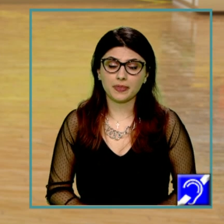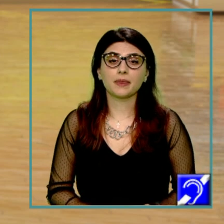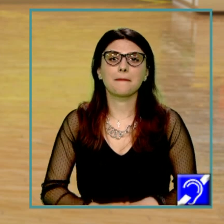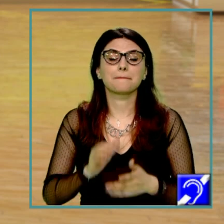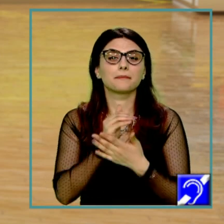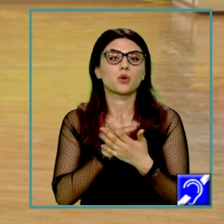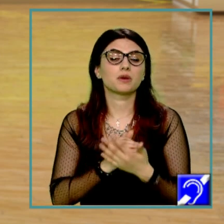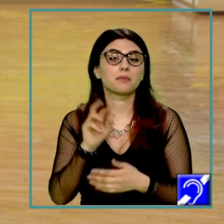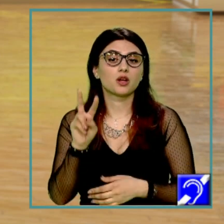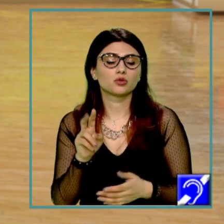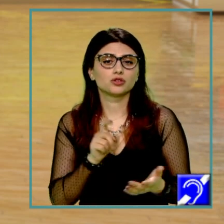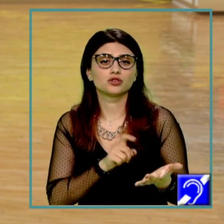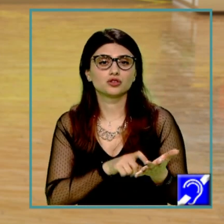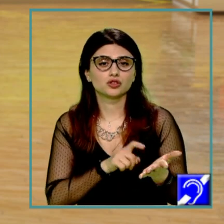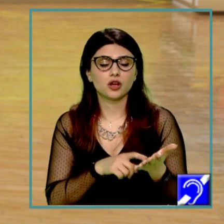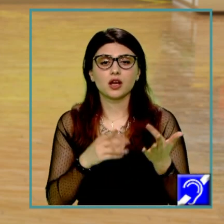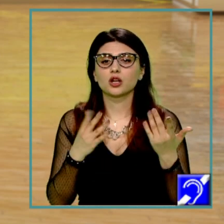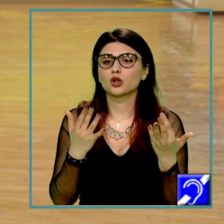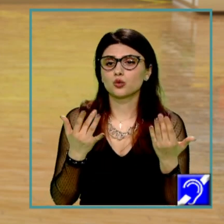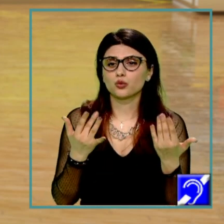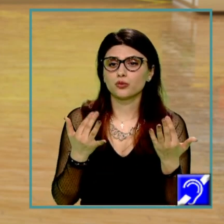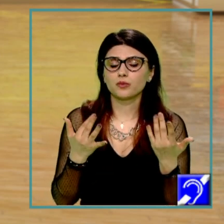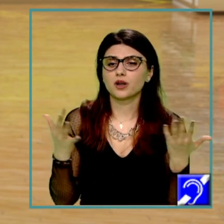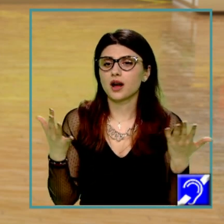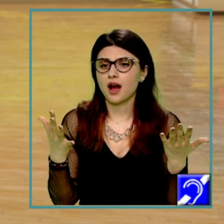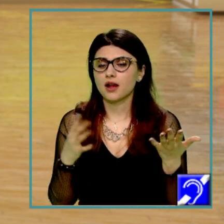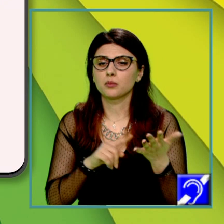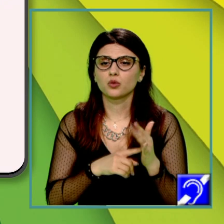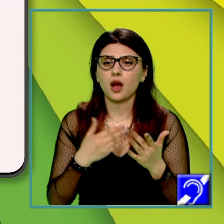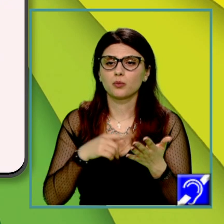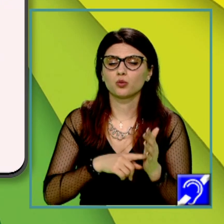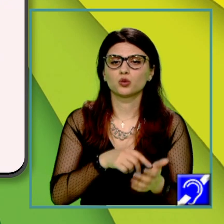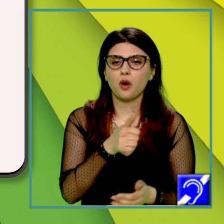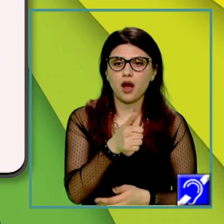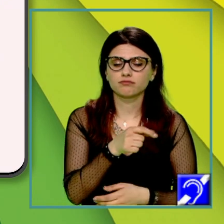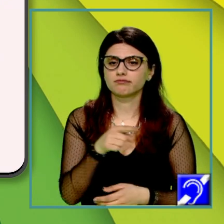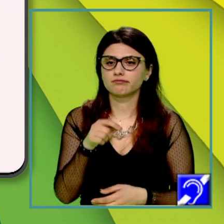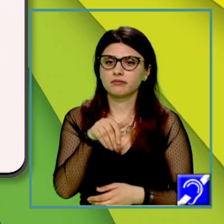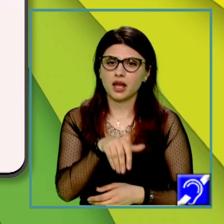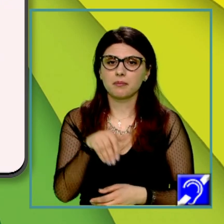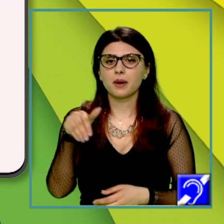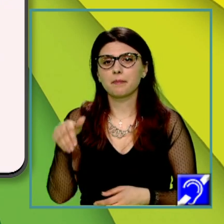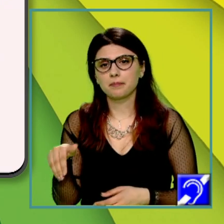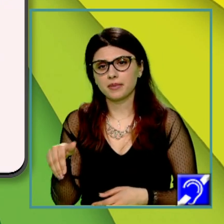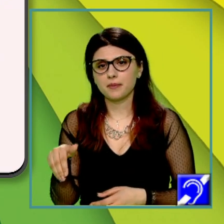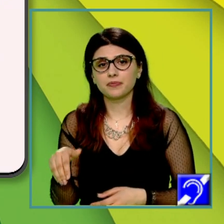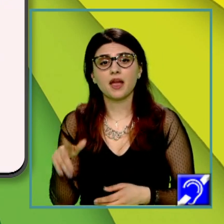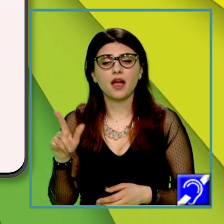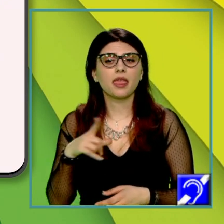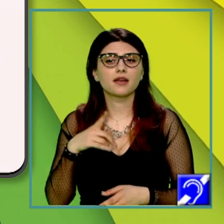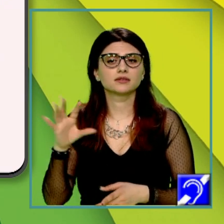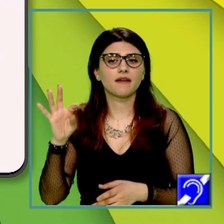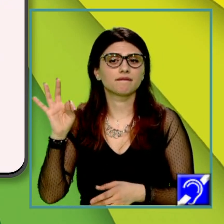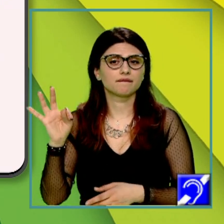se cere determinarea numărului real m pentru care punctul A de coordonate e m e m aparține graficului